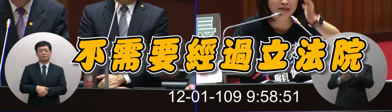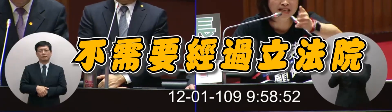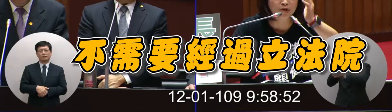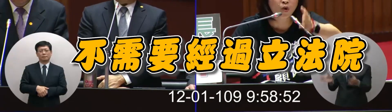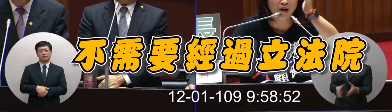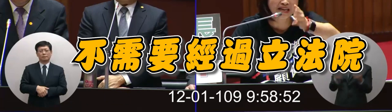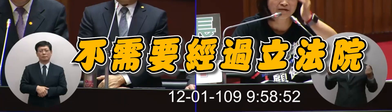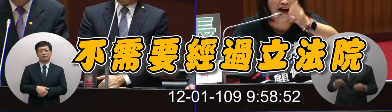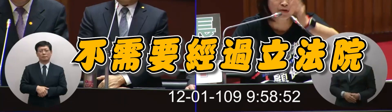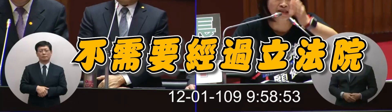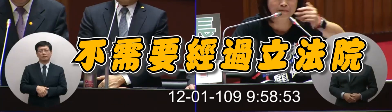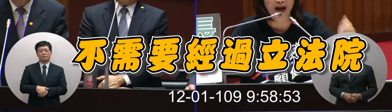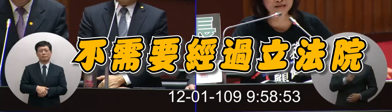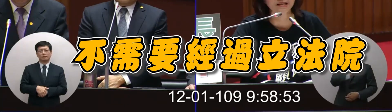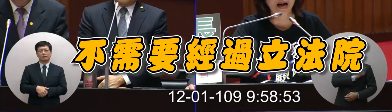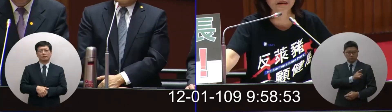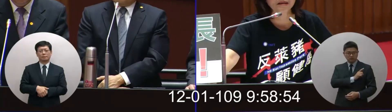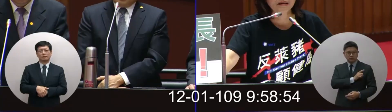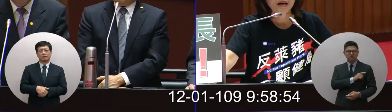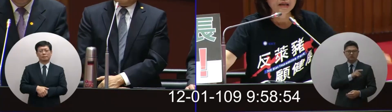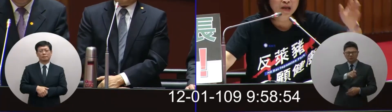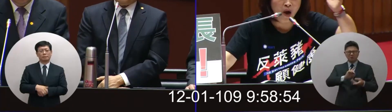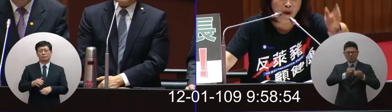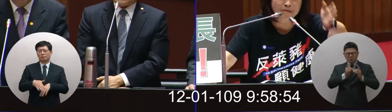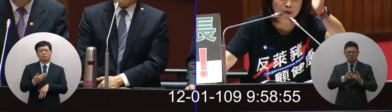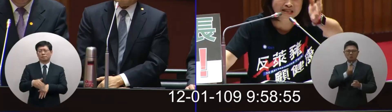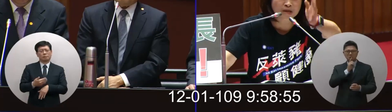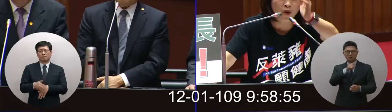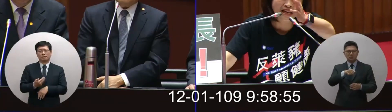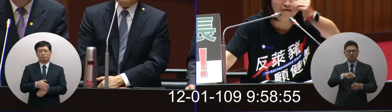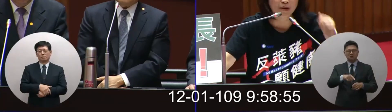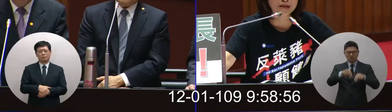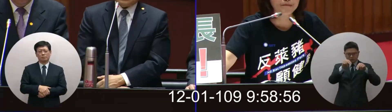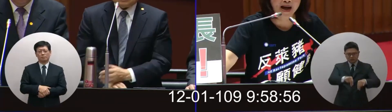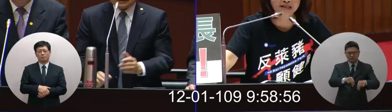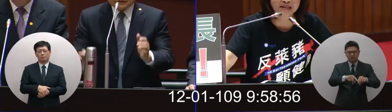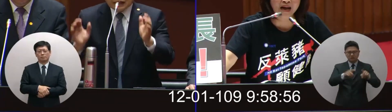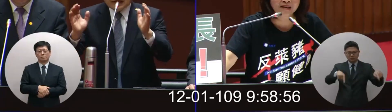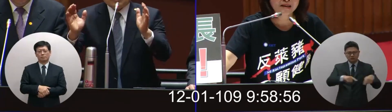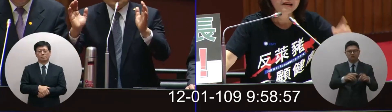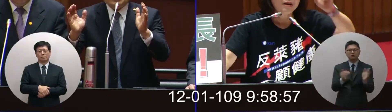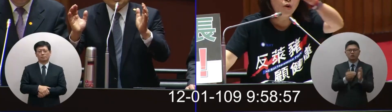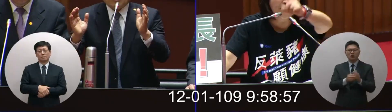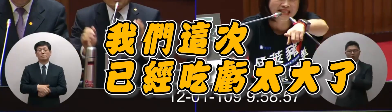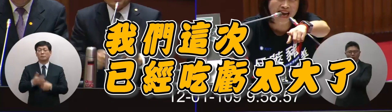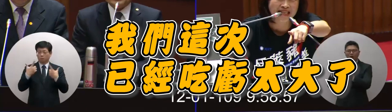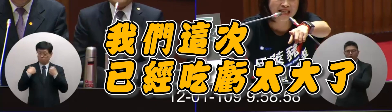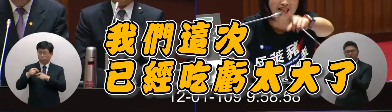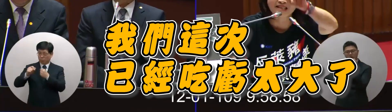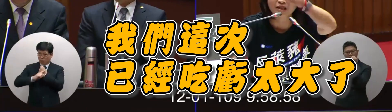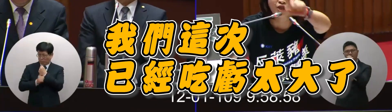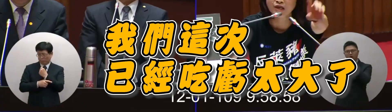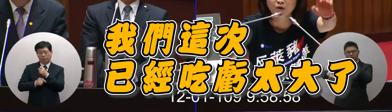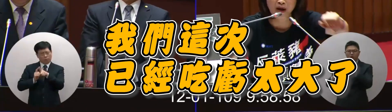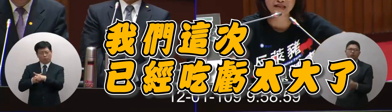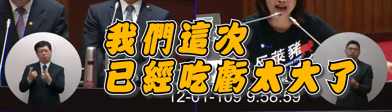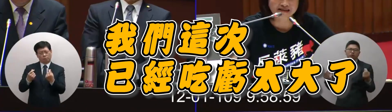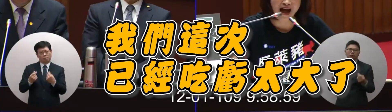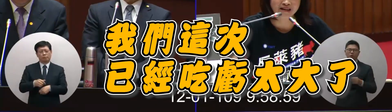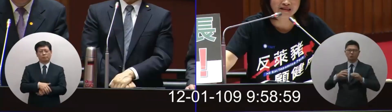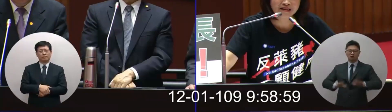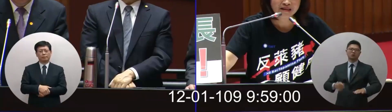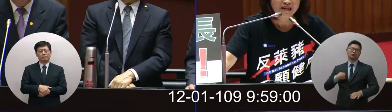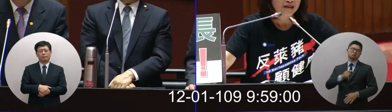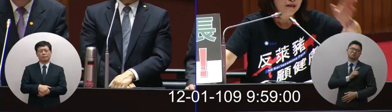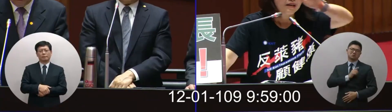需要经过立法院的把戏啊！ 不， 要玩不经过立法院的把戏啊！ 对， 我们这次已经吃亏太